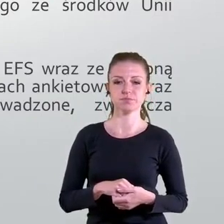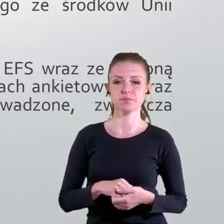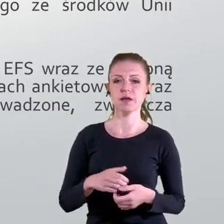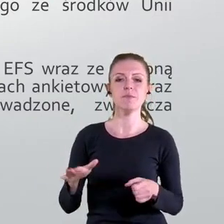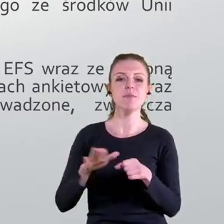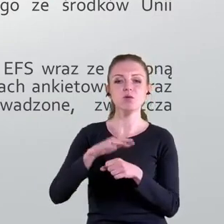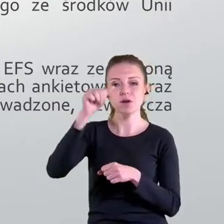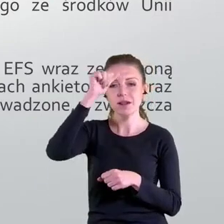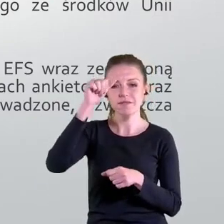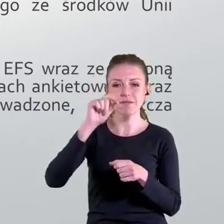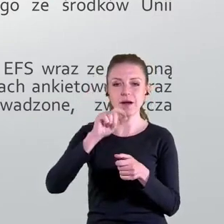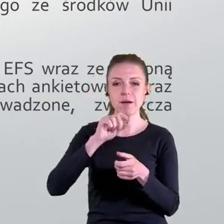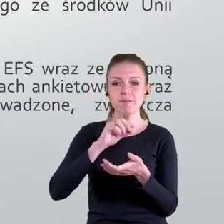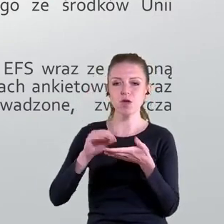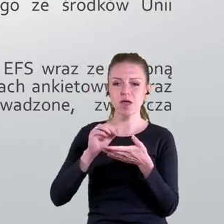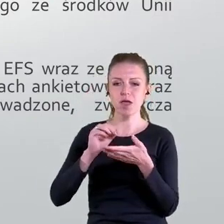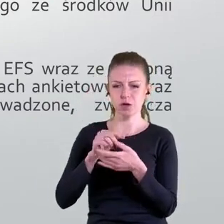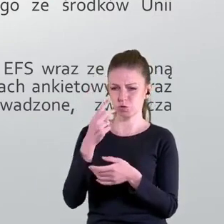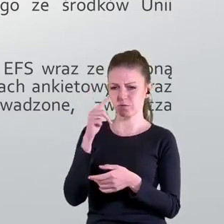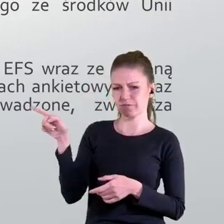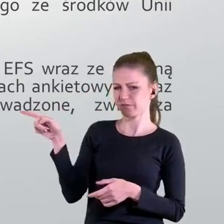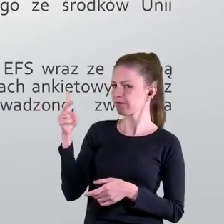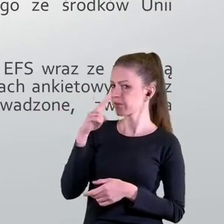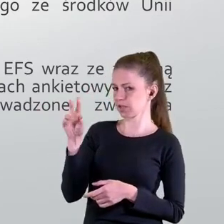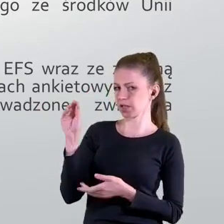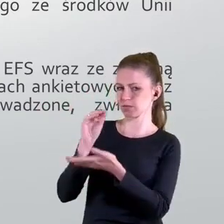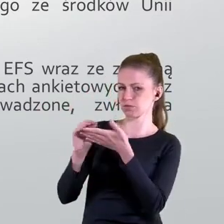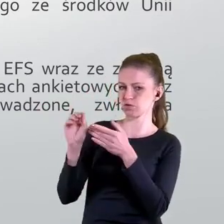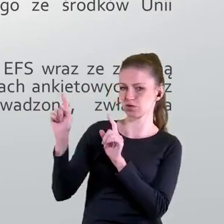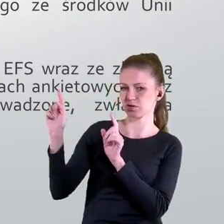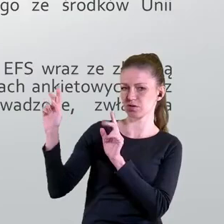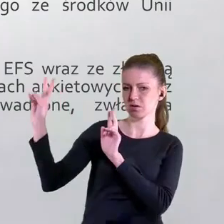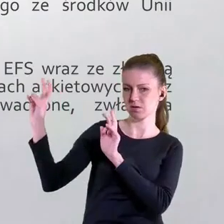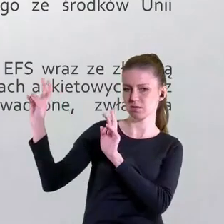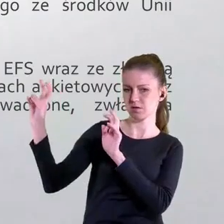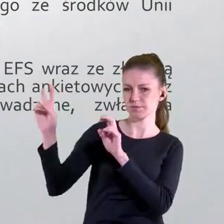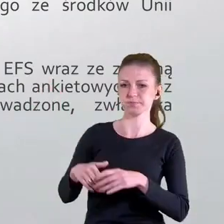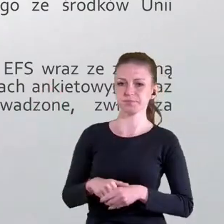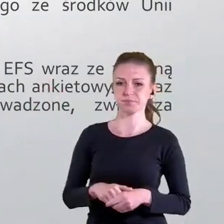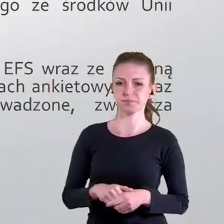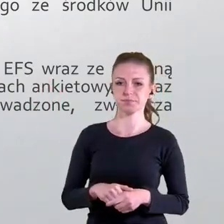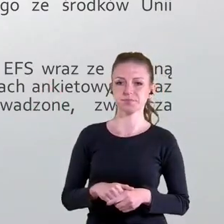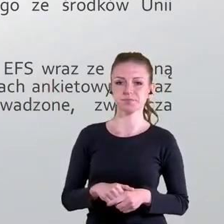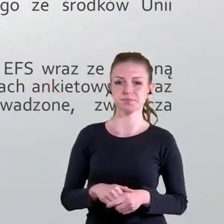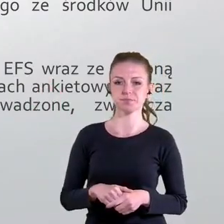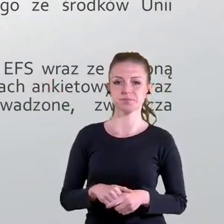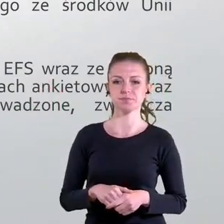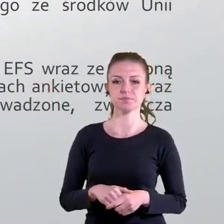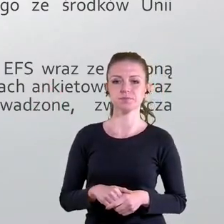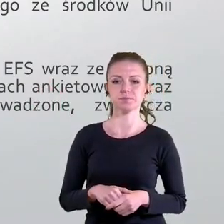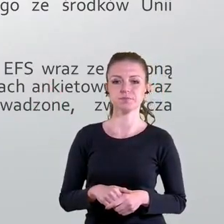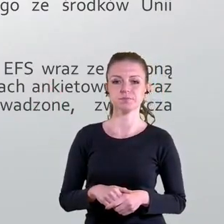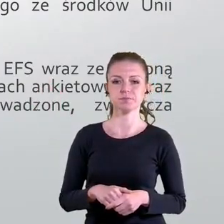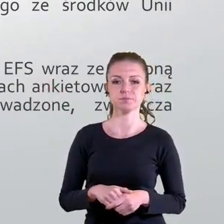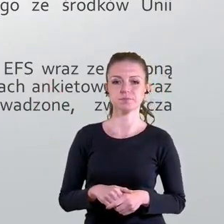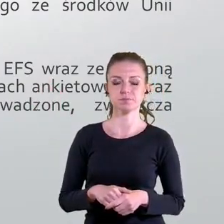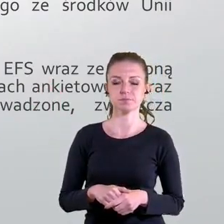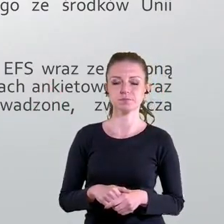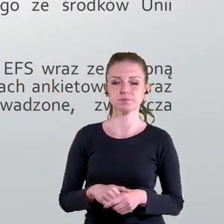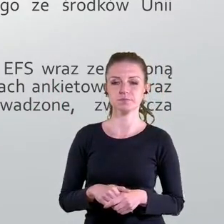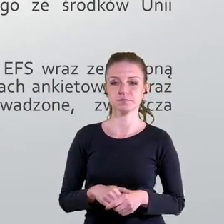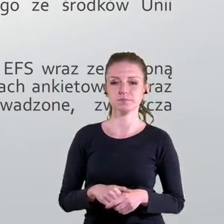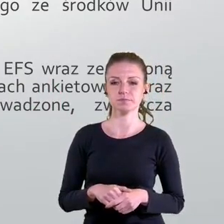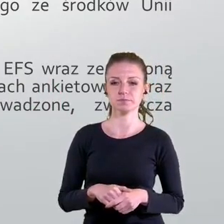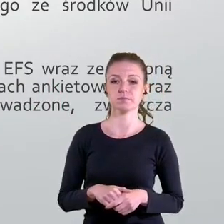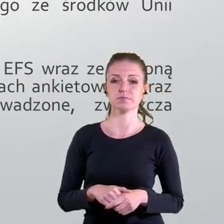projektu i jednym z jego elementów poważnie wjazd baz danych dla kadr